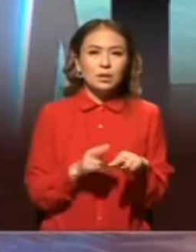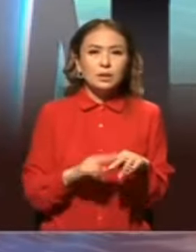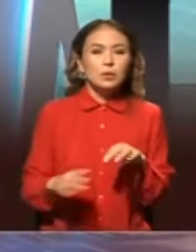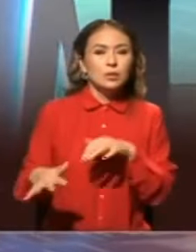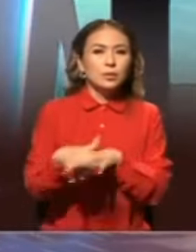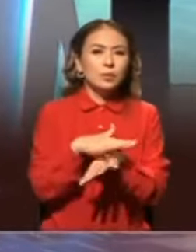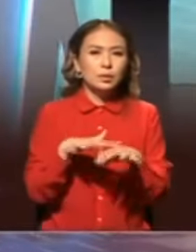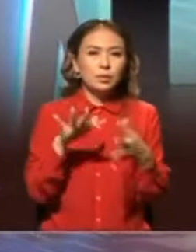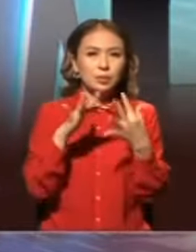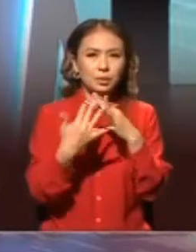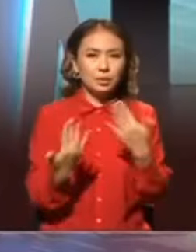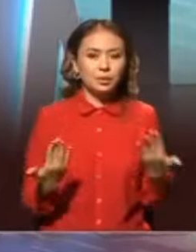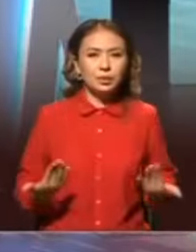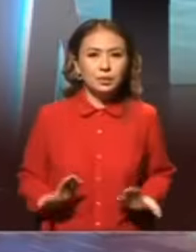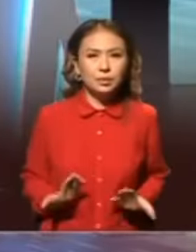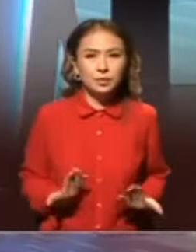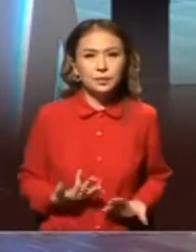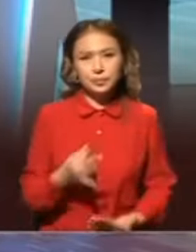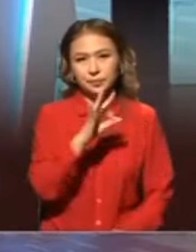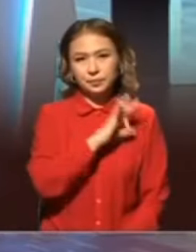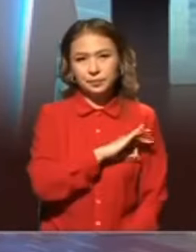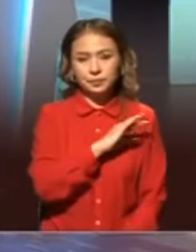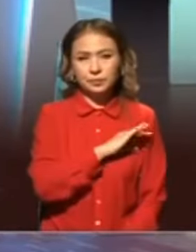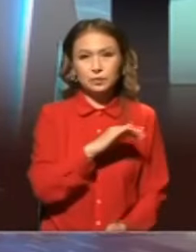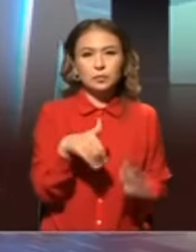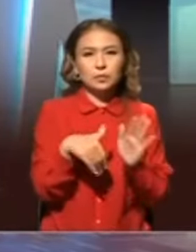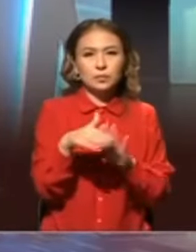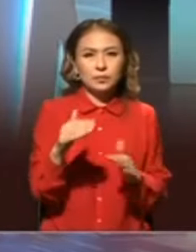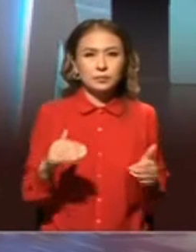ауыл тұрғындарының табысын ілгерілету үшін.